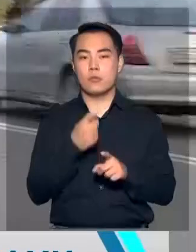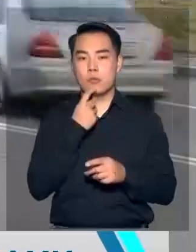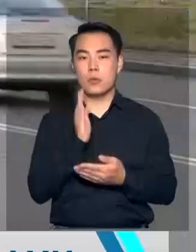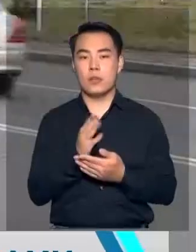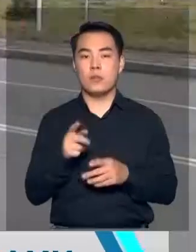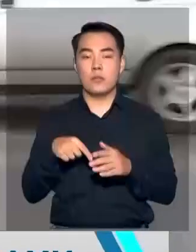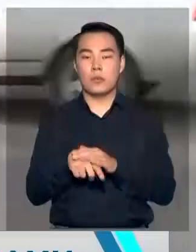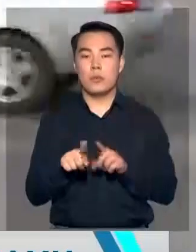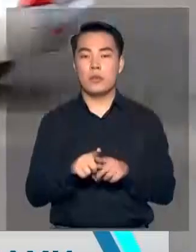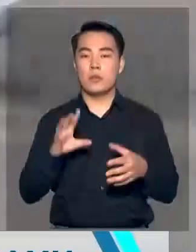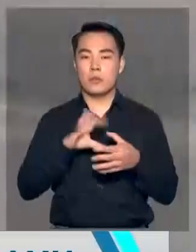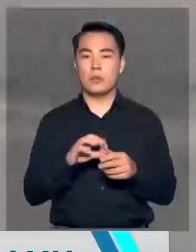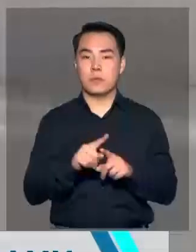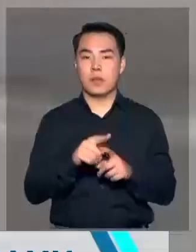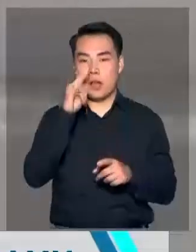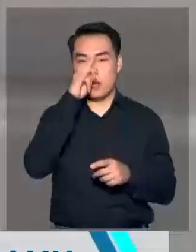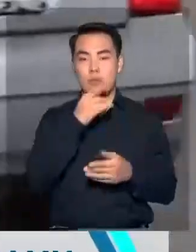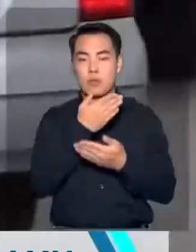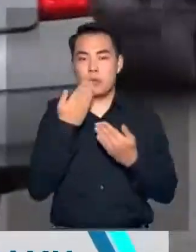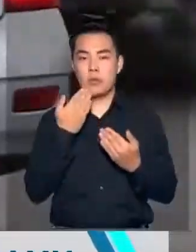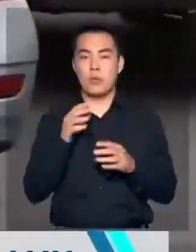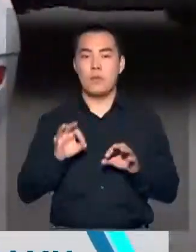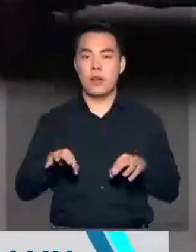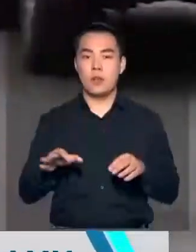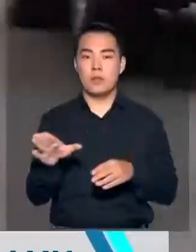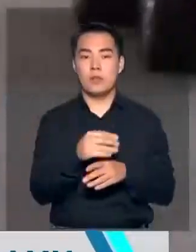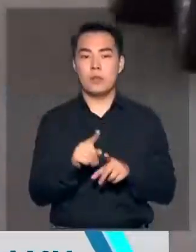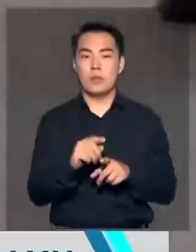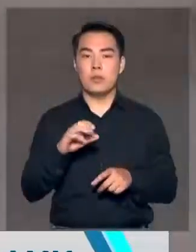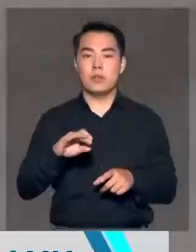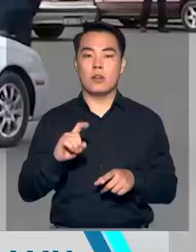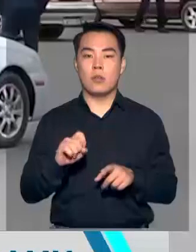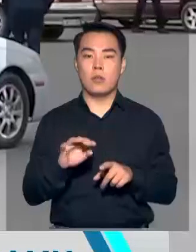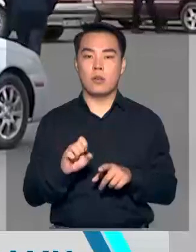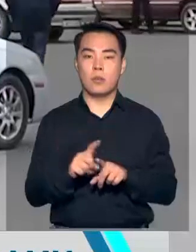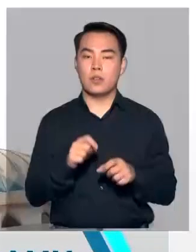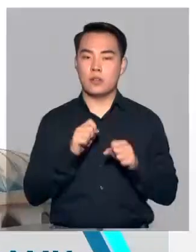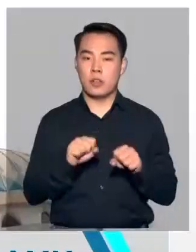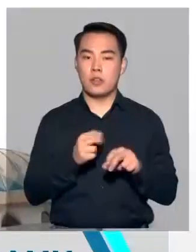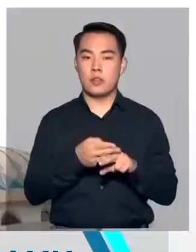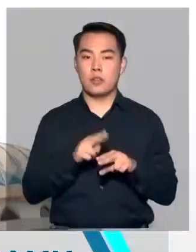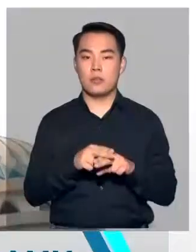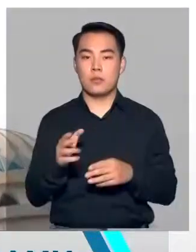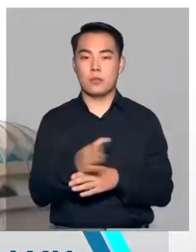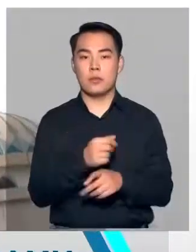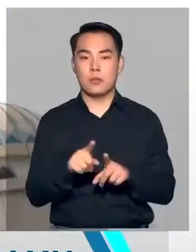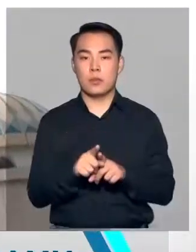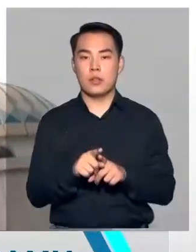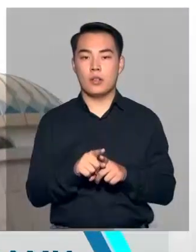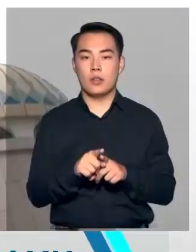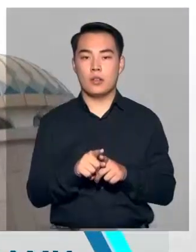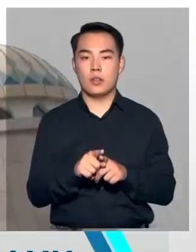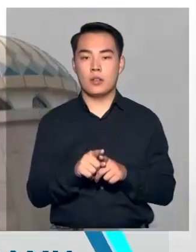правило, не зарегистрированы в Казахстане. Водители передвигаются по страховке. Напомню, закон о едином размере сбора за